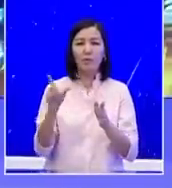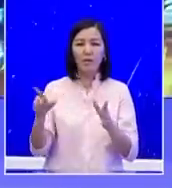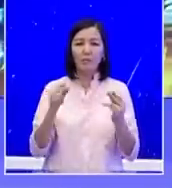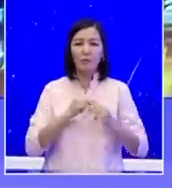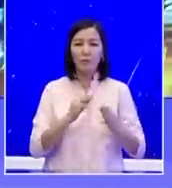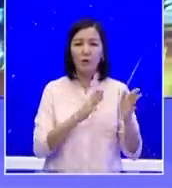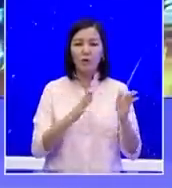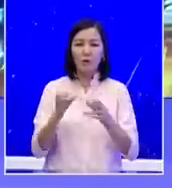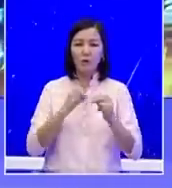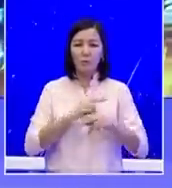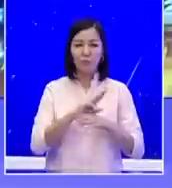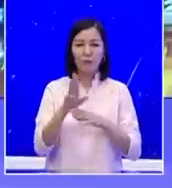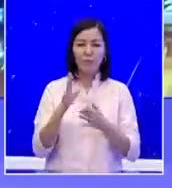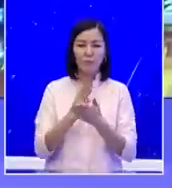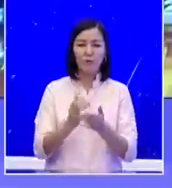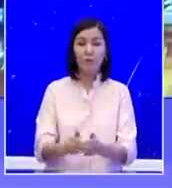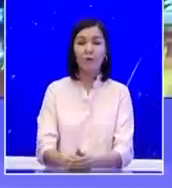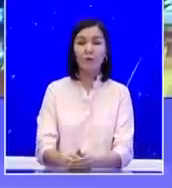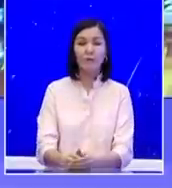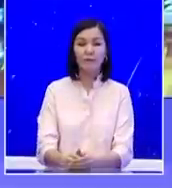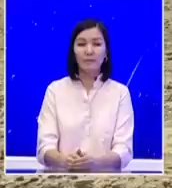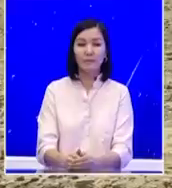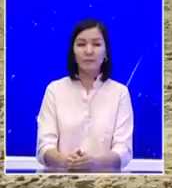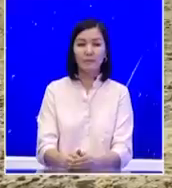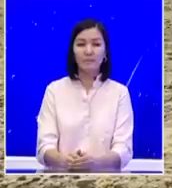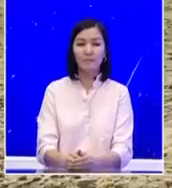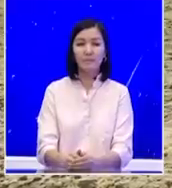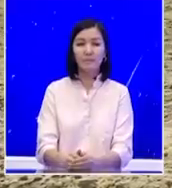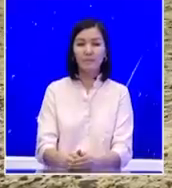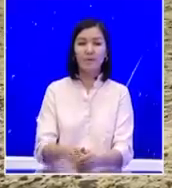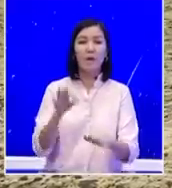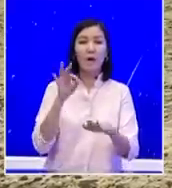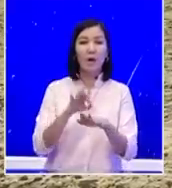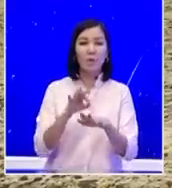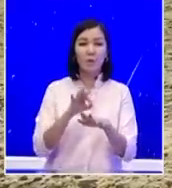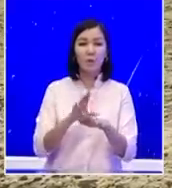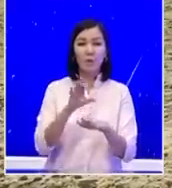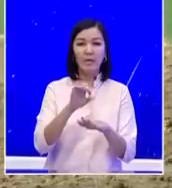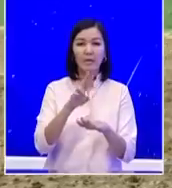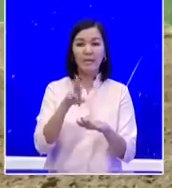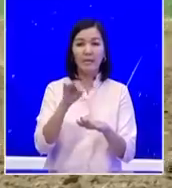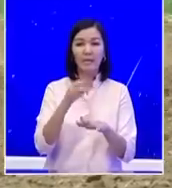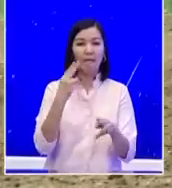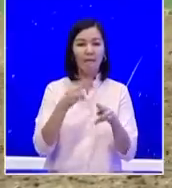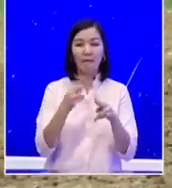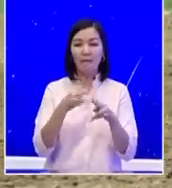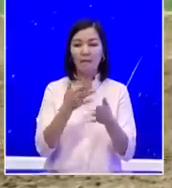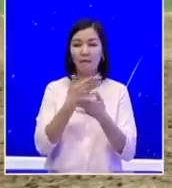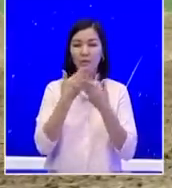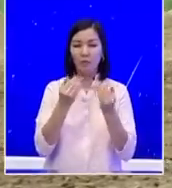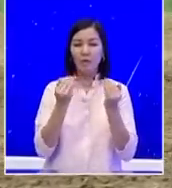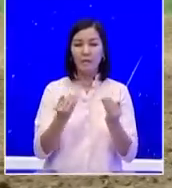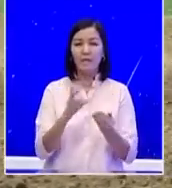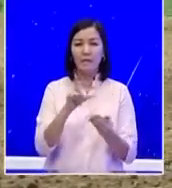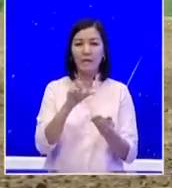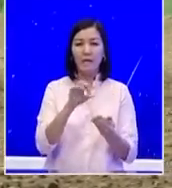адамды тұрақты жұмыспен қамтып отыр. Пандемия Ескелді өлкесінің шаруалары үшін еш кедергі емес. Қазіргі күні